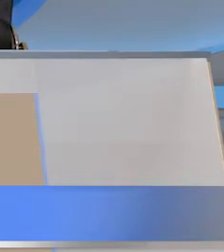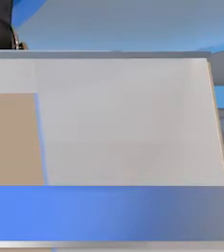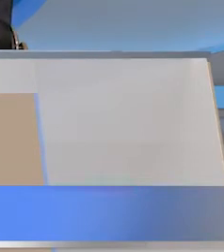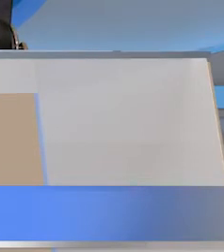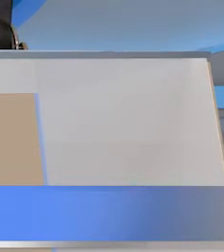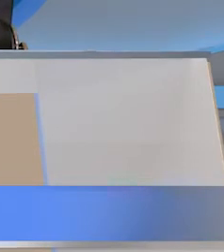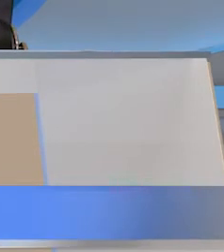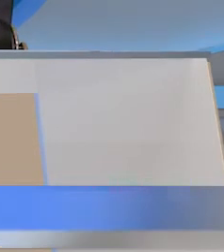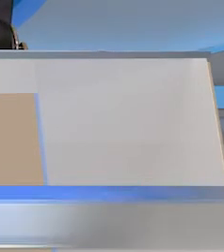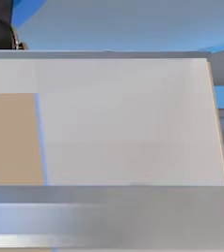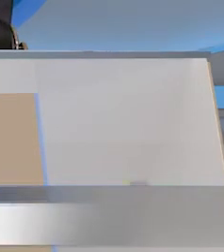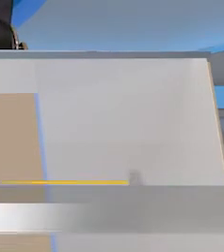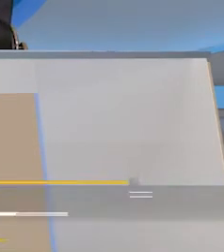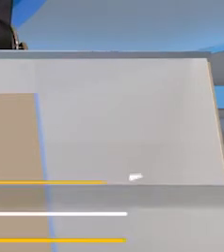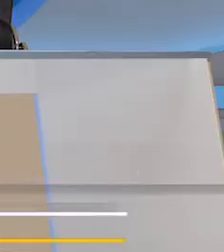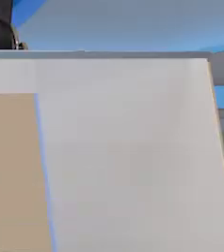组国会快报。